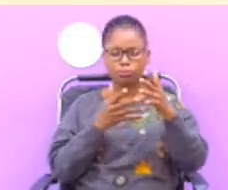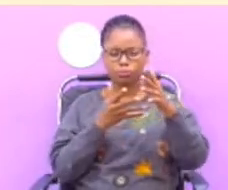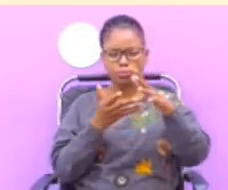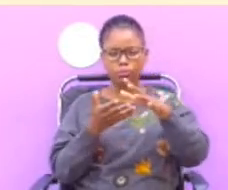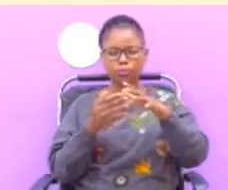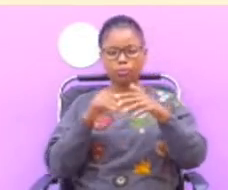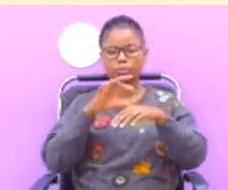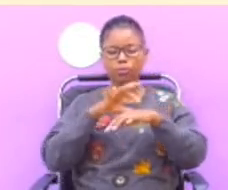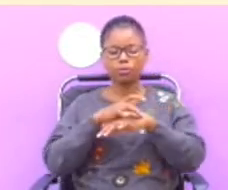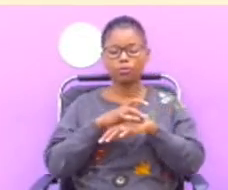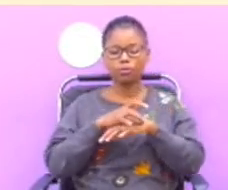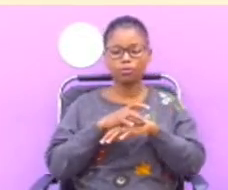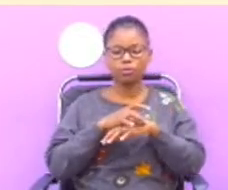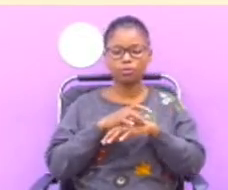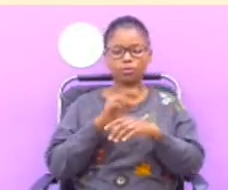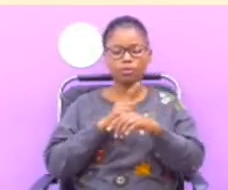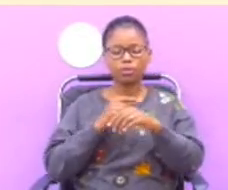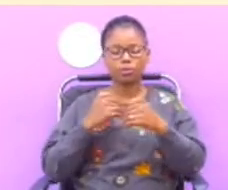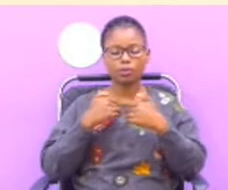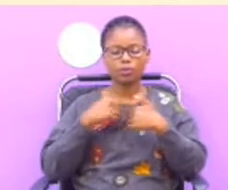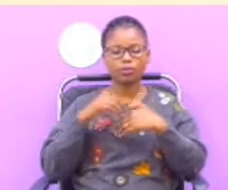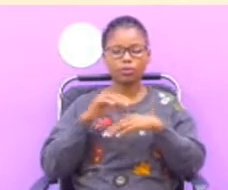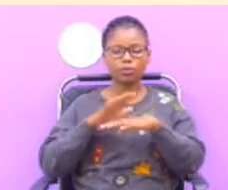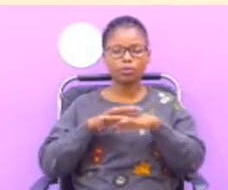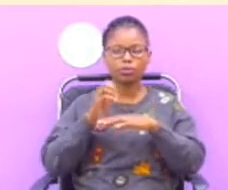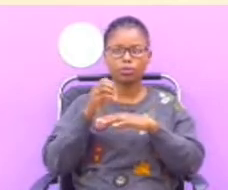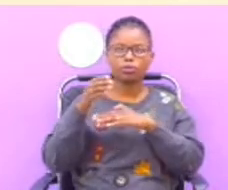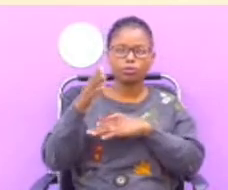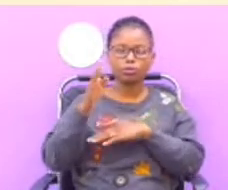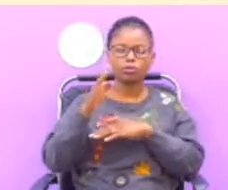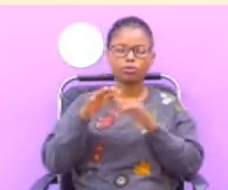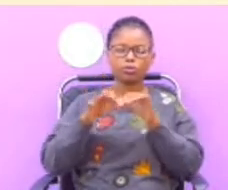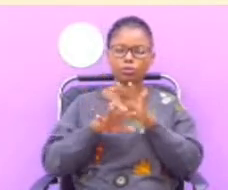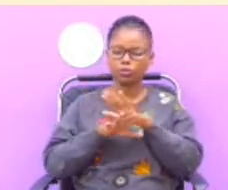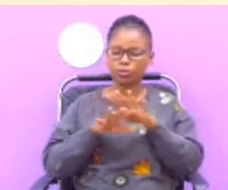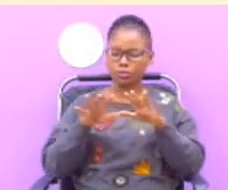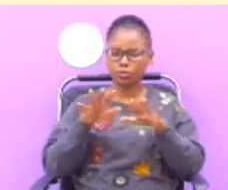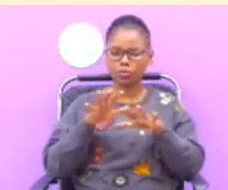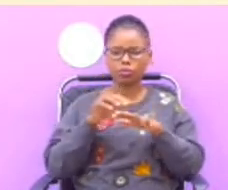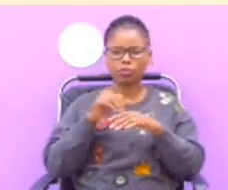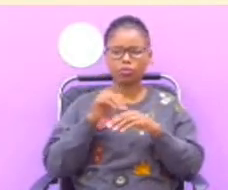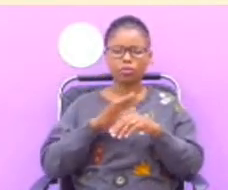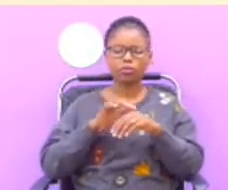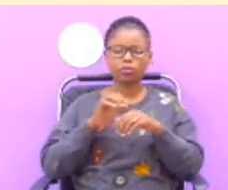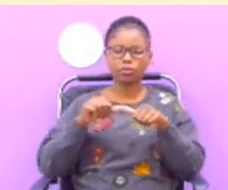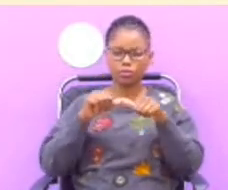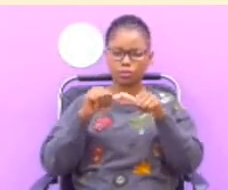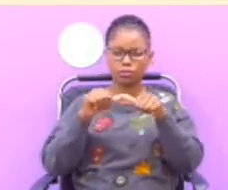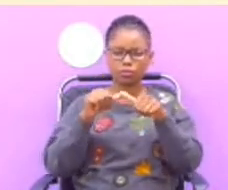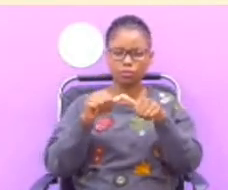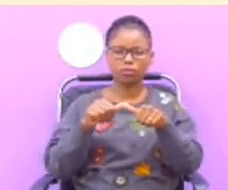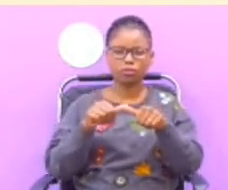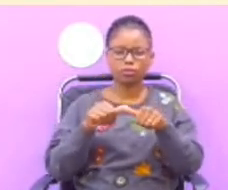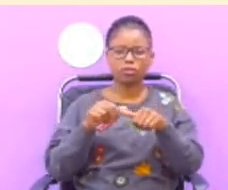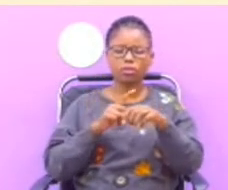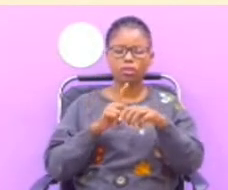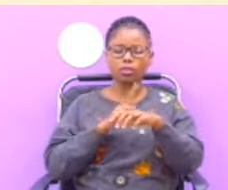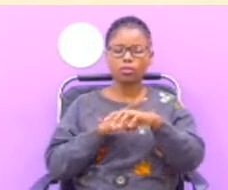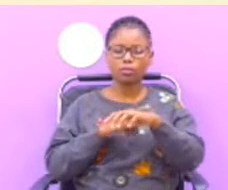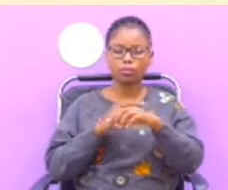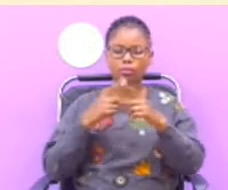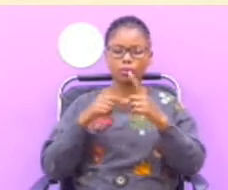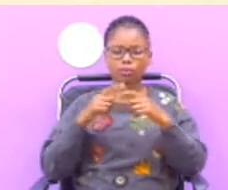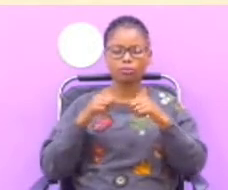tũrĩ wega-inĩ waku. No ũtugi waku ũtũigane maũndũ-inĩ mothe. Ithũngũri ciothe igĩtwekũka. Ngai